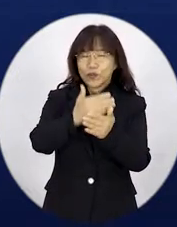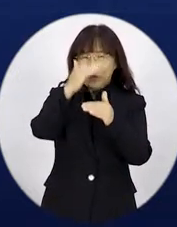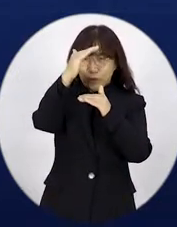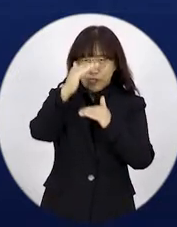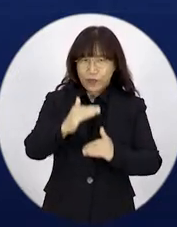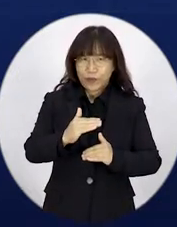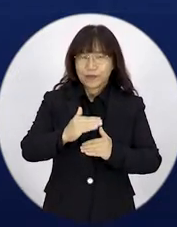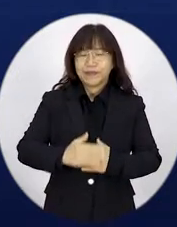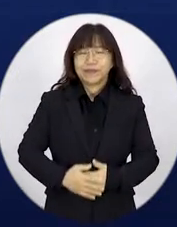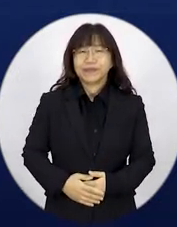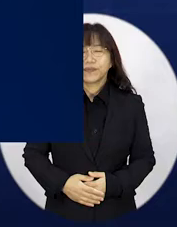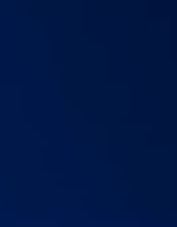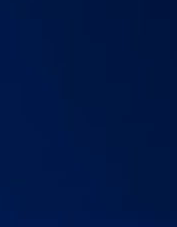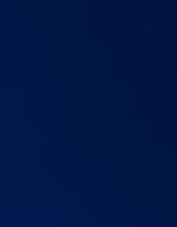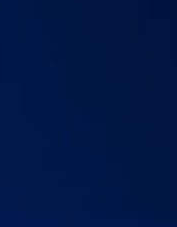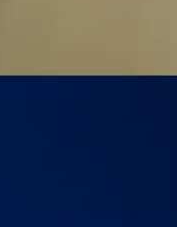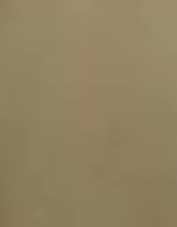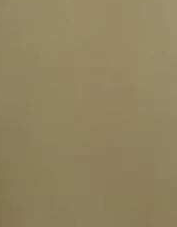주간 주요 소식입니다.